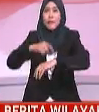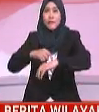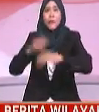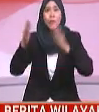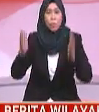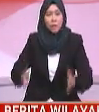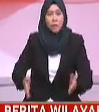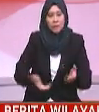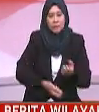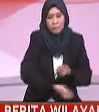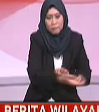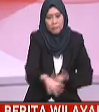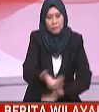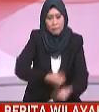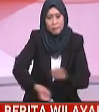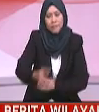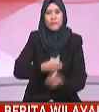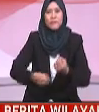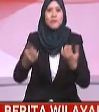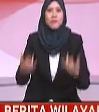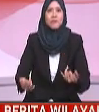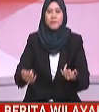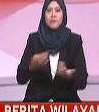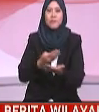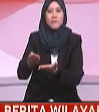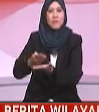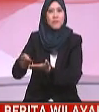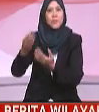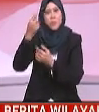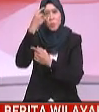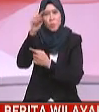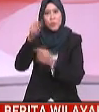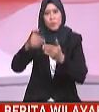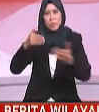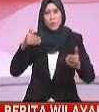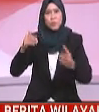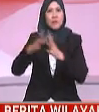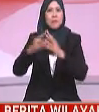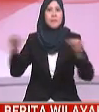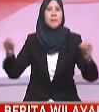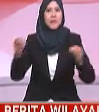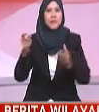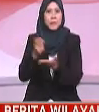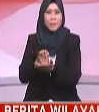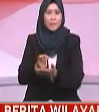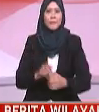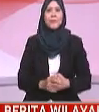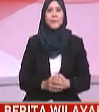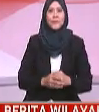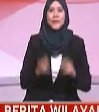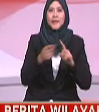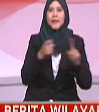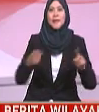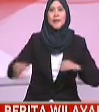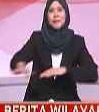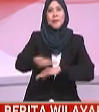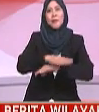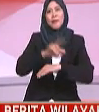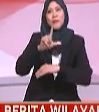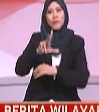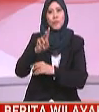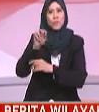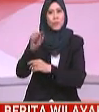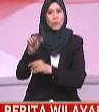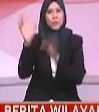para nelayan memanfaatkan musim ini sebelum ianya berakhir. Nuriza Jau dari Pantai Lutong,